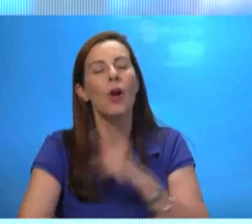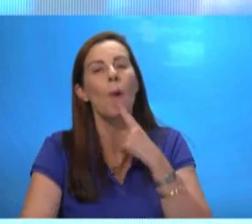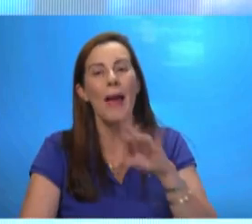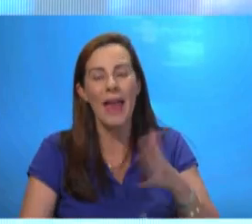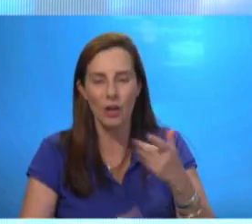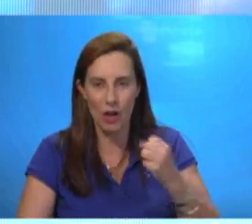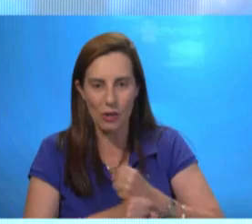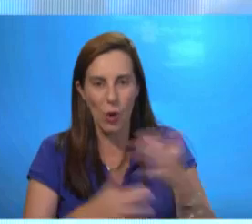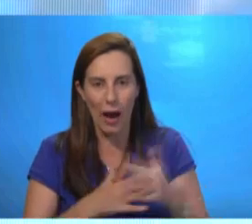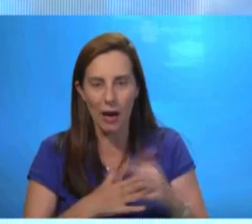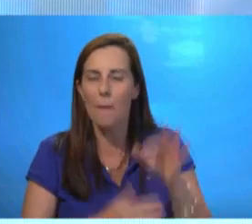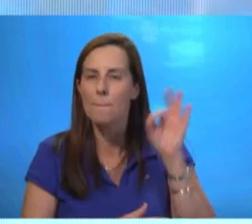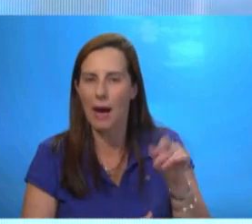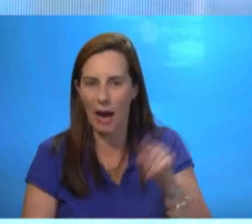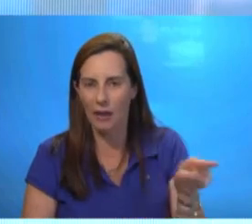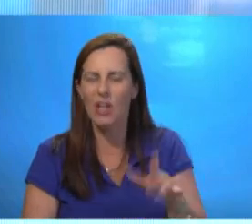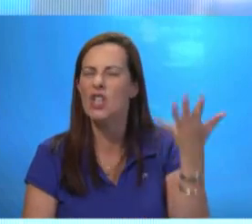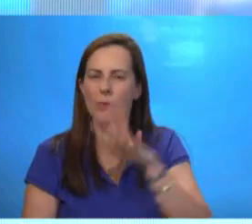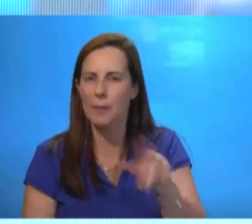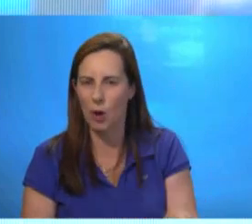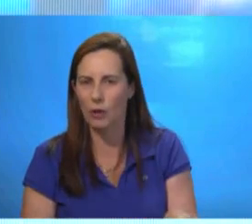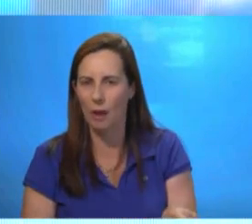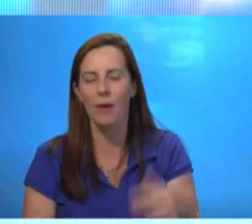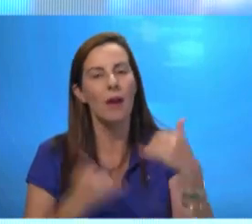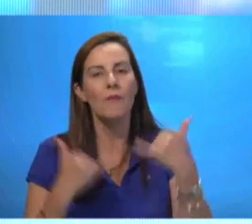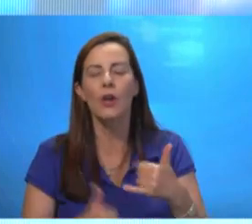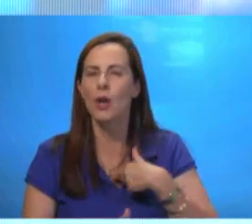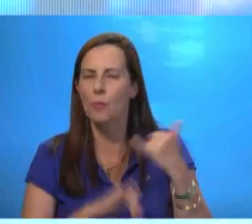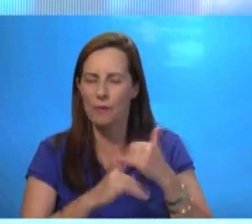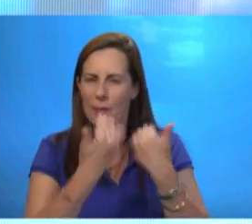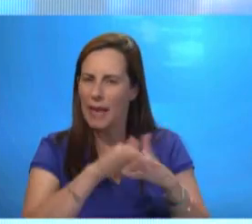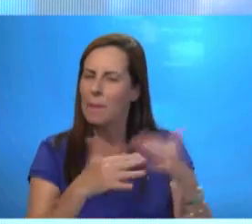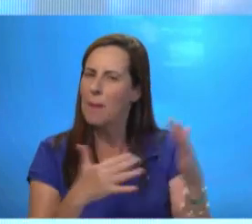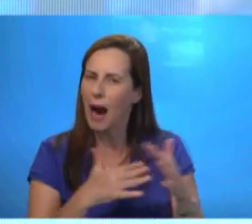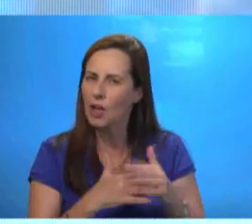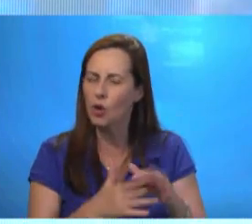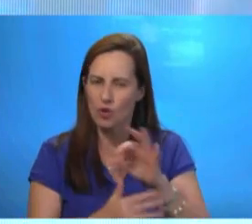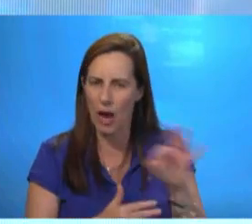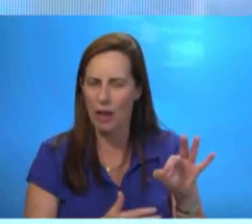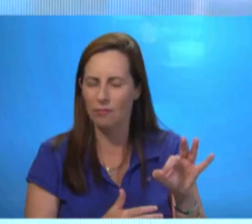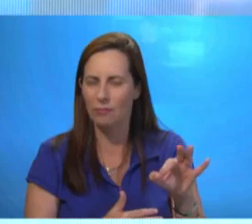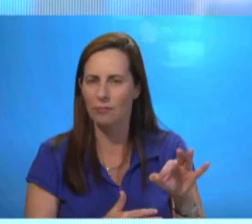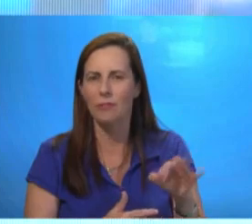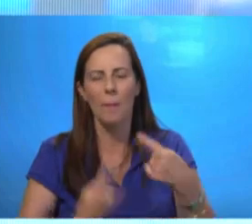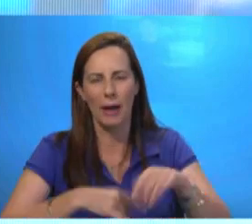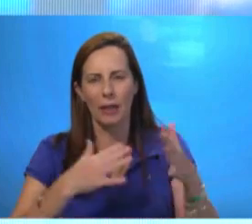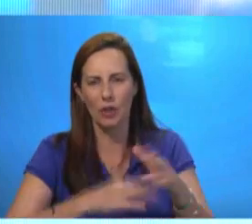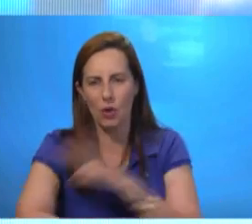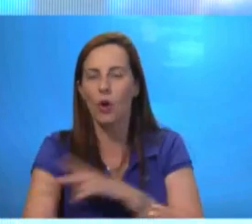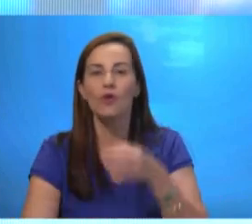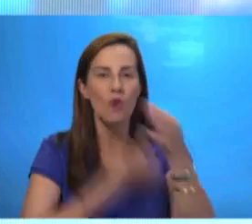התנהלה החקירה פגע בהן, השפיל אותן, ועכשיו אנחנו מביאים קטעים מהחקירות שלהם, שם במחש, בהן הן